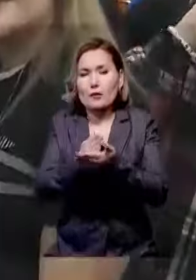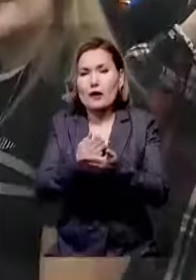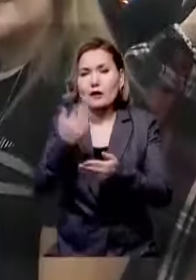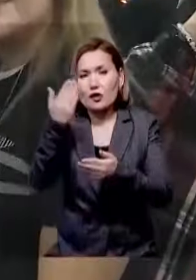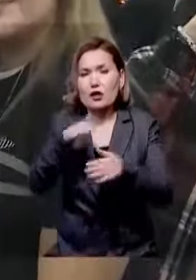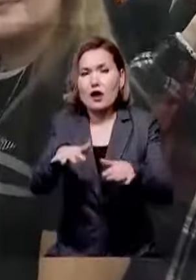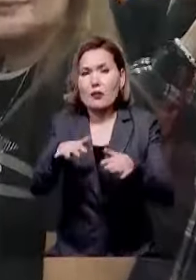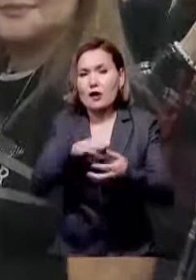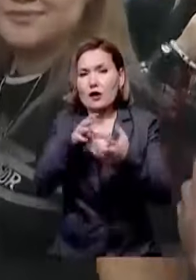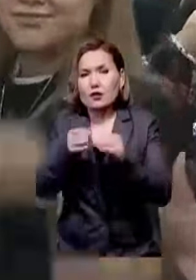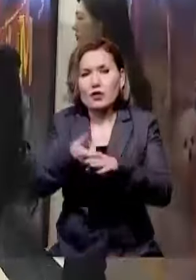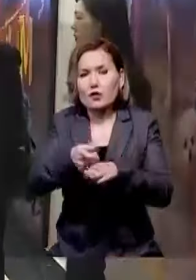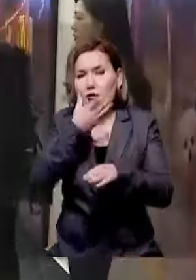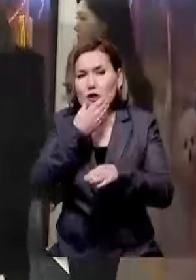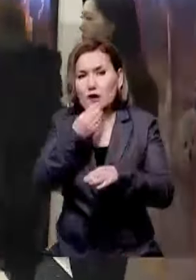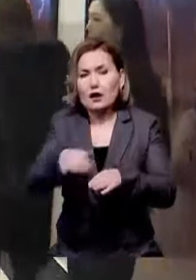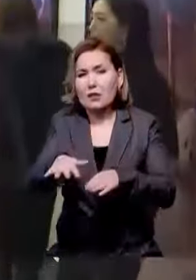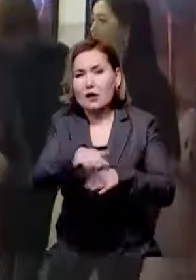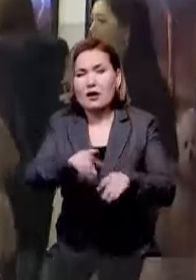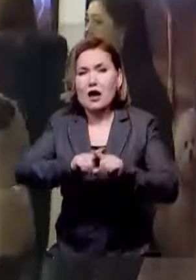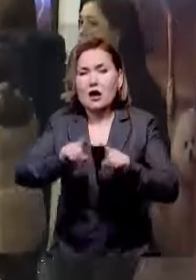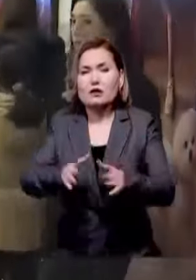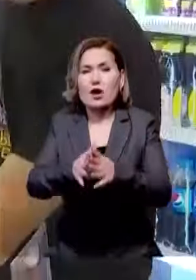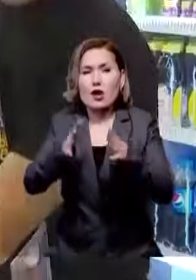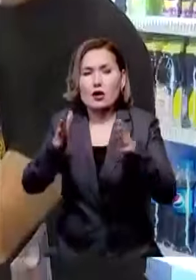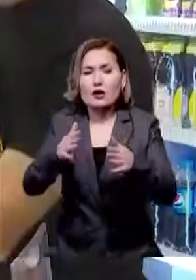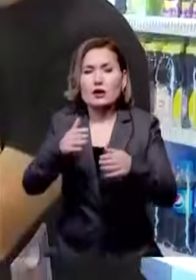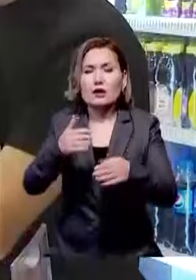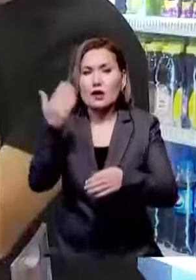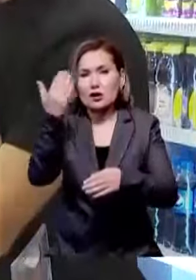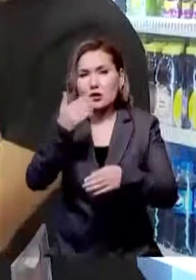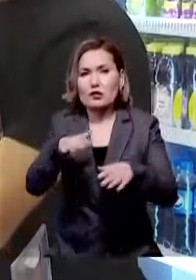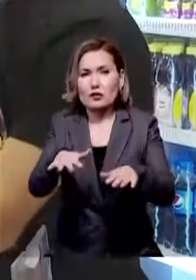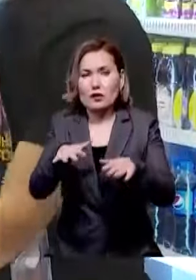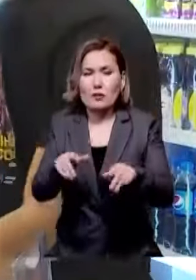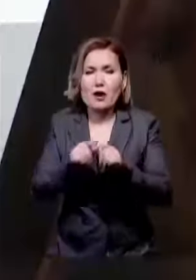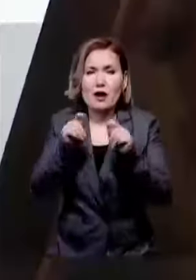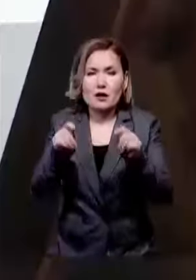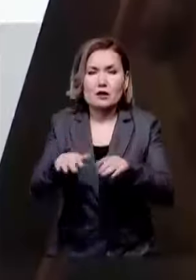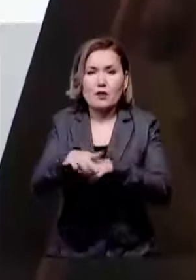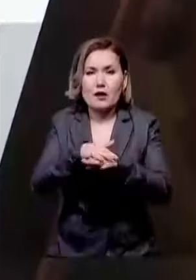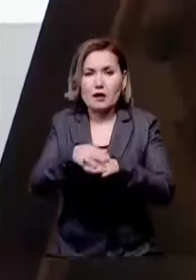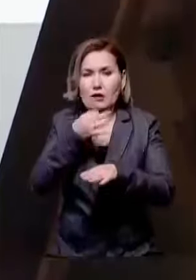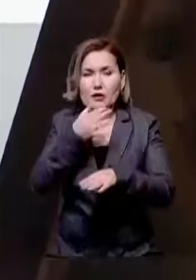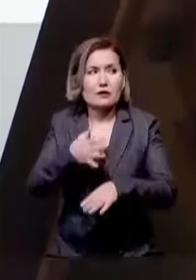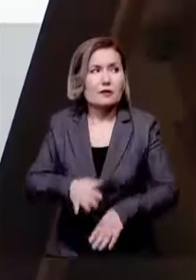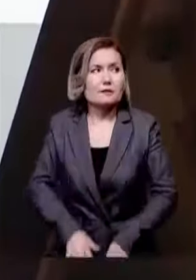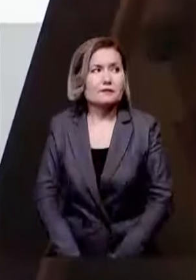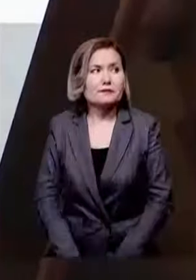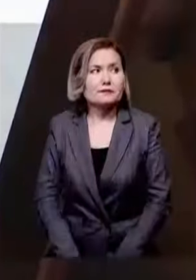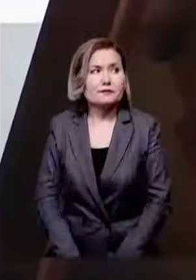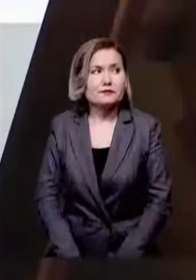Кинопрекс 9 лазерлік кинозалы солардың ішіндегі ең үлкеніне айналды. Нұрсұлтан Мұхамеджан, Нұрмахан Бекмұратов, 24 кезет,